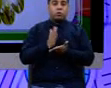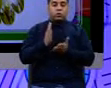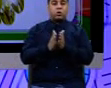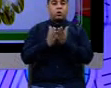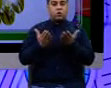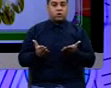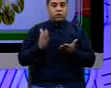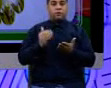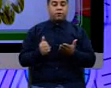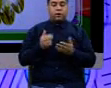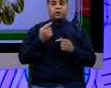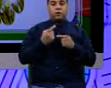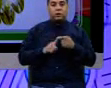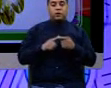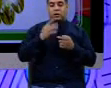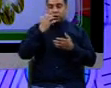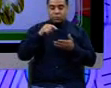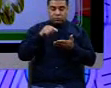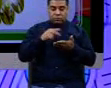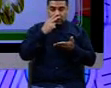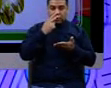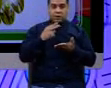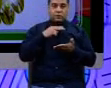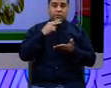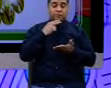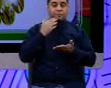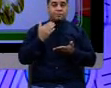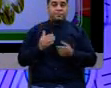oching. Yaqinroqdan rasmni diqqat bilan kuzating.